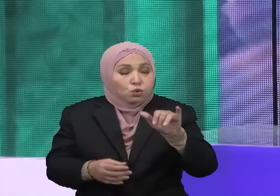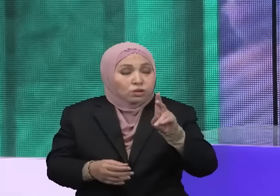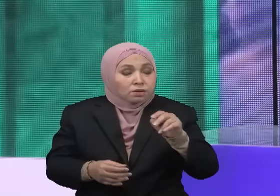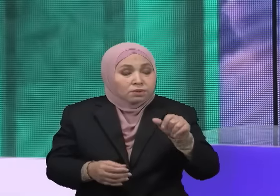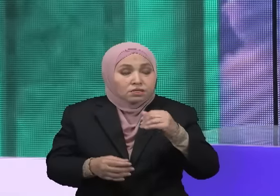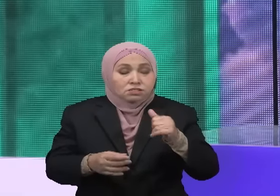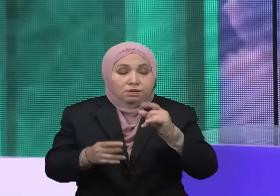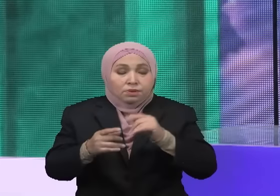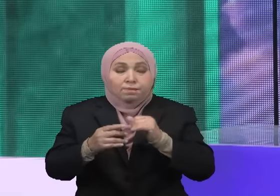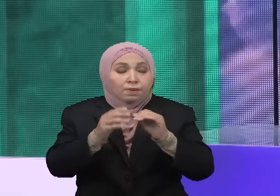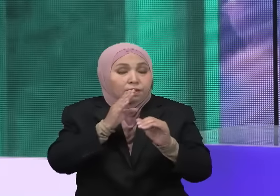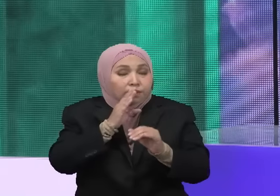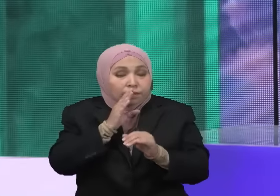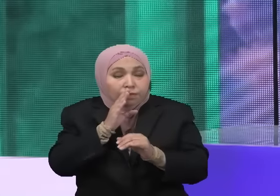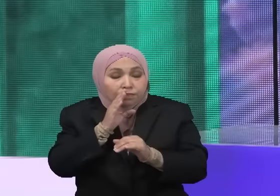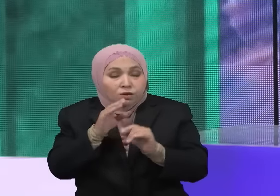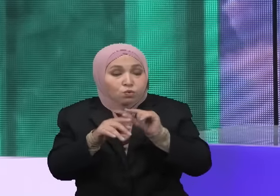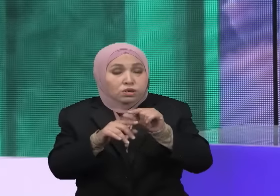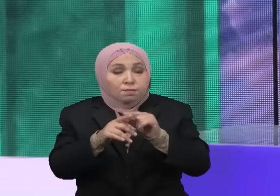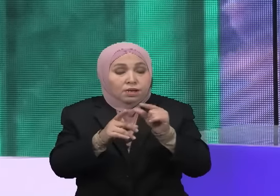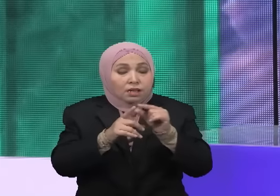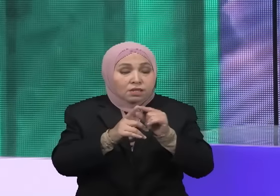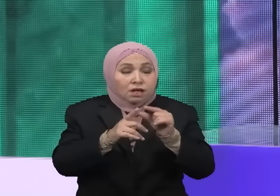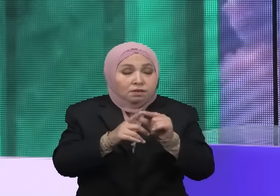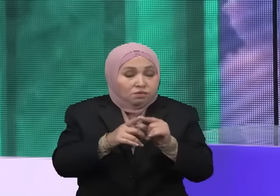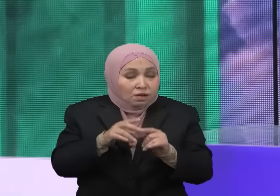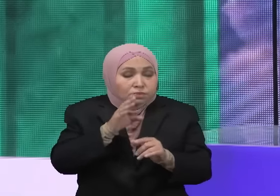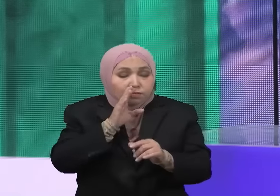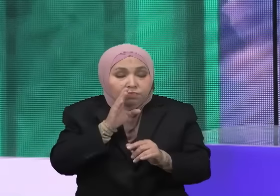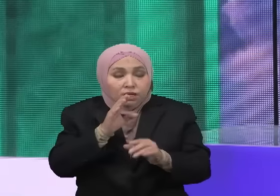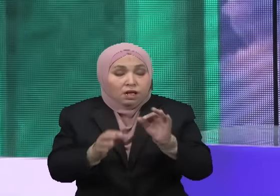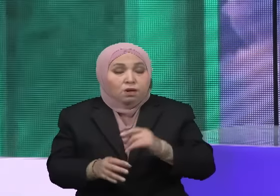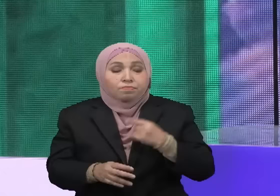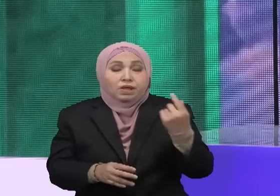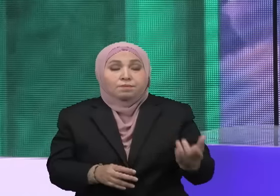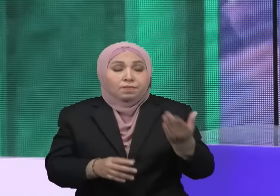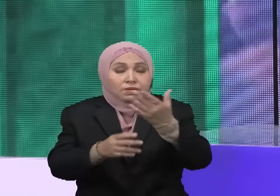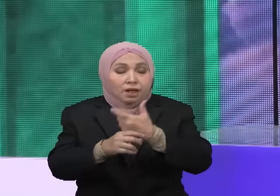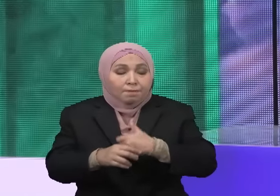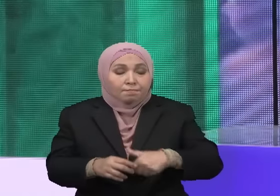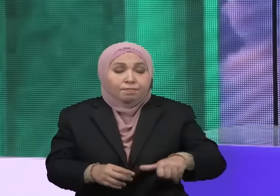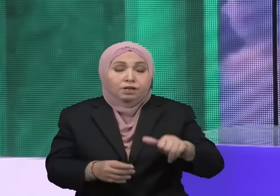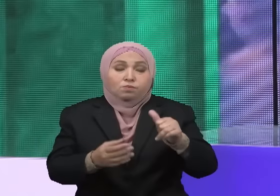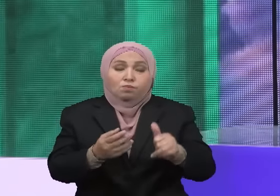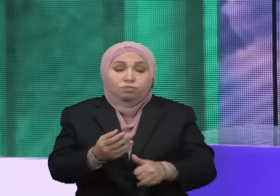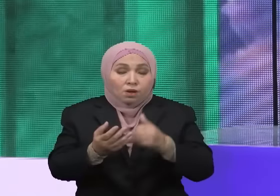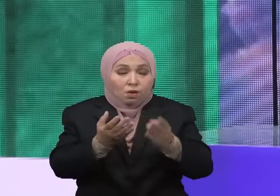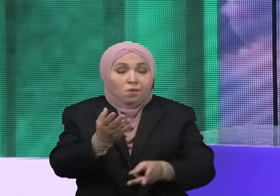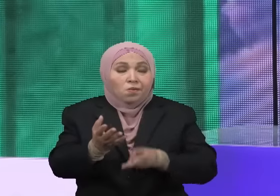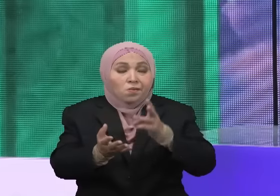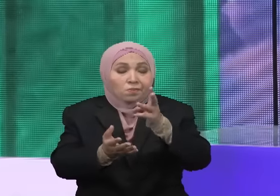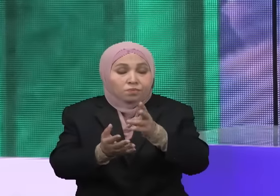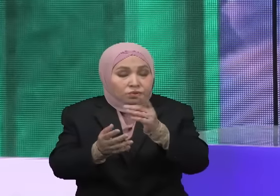iaitu dia saling berbisik. Allah menggunakan perkataan yuhi. So, kalau Nabi mendapat wahyu, tapi mereka mendapat